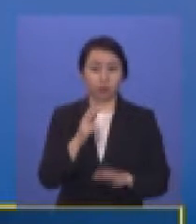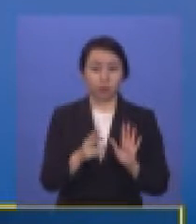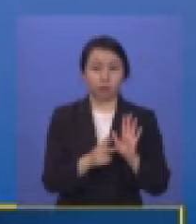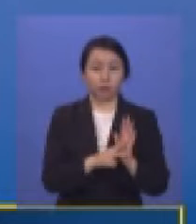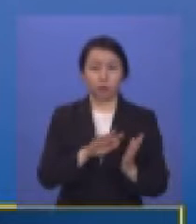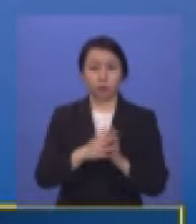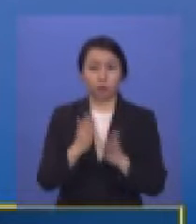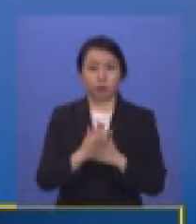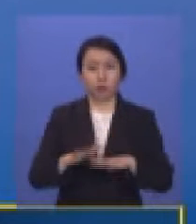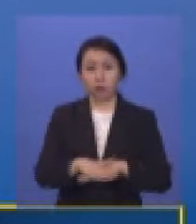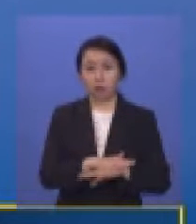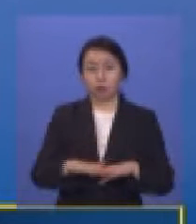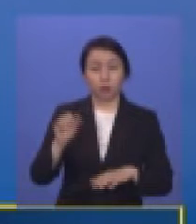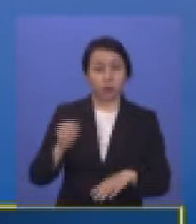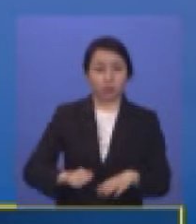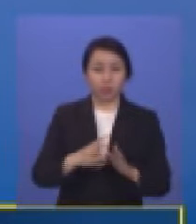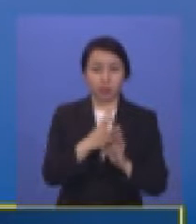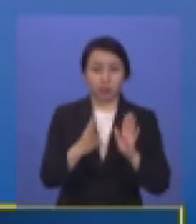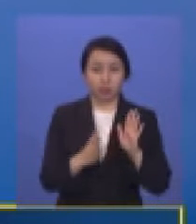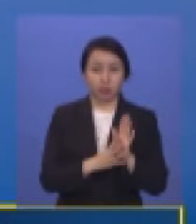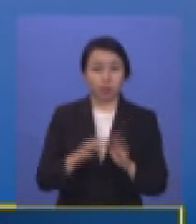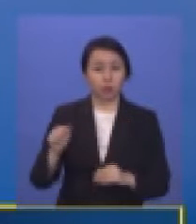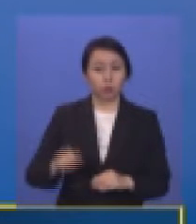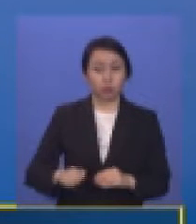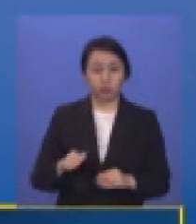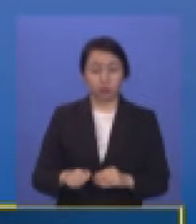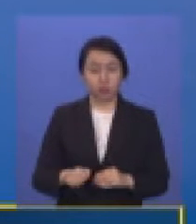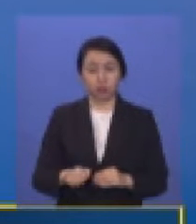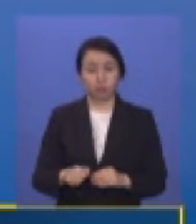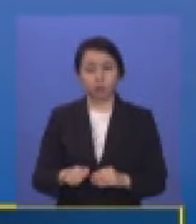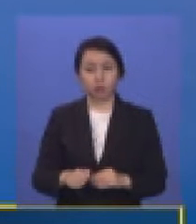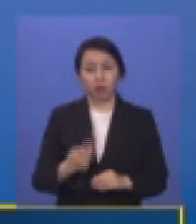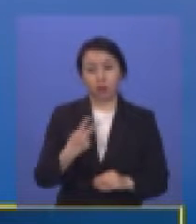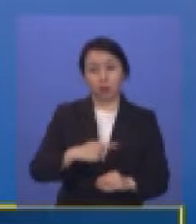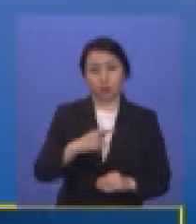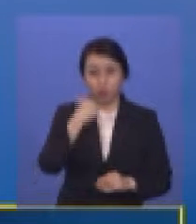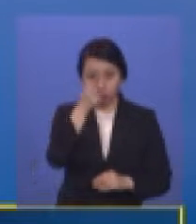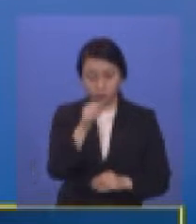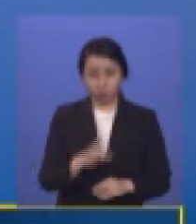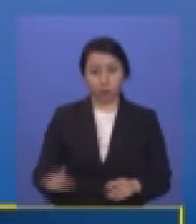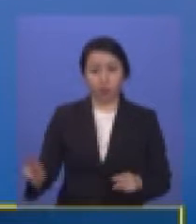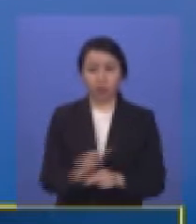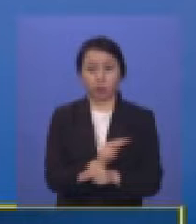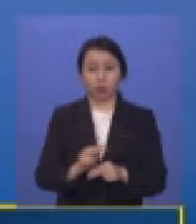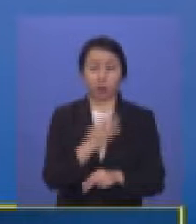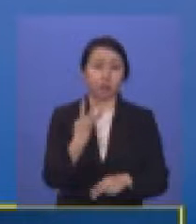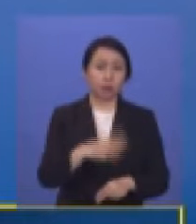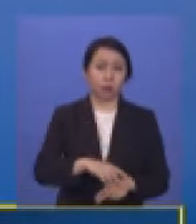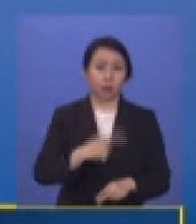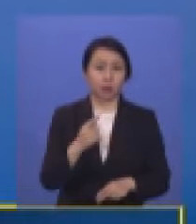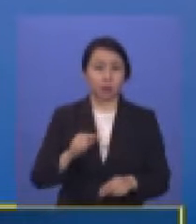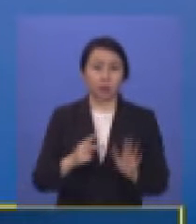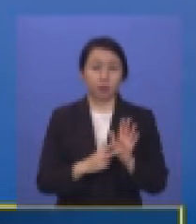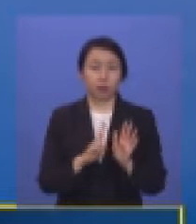сел имеют общественные колодцы, 19 сел глубинные скважины. В 2021 году по району отремонтировано